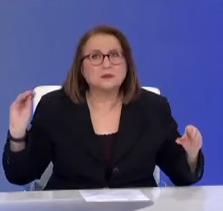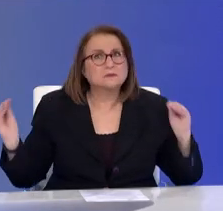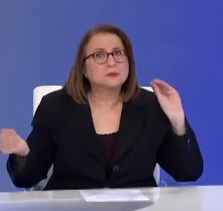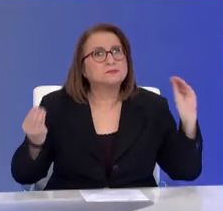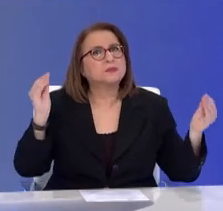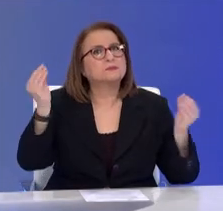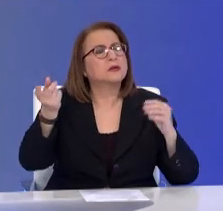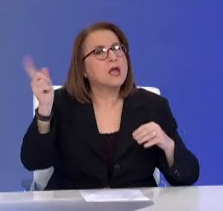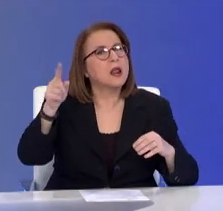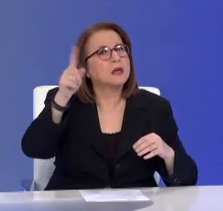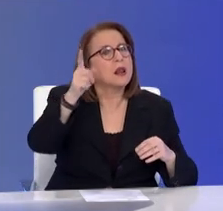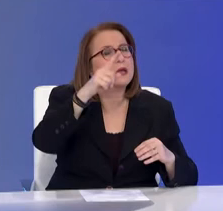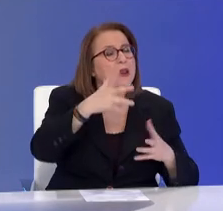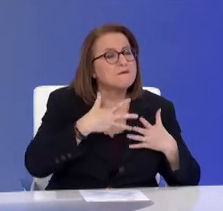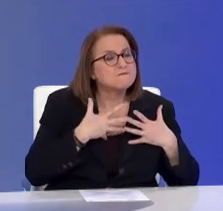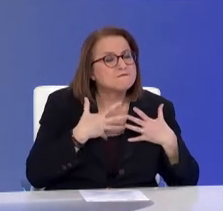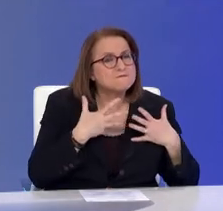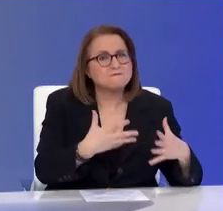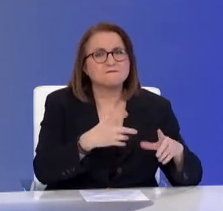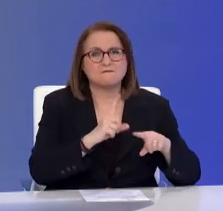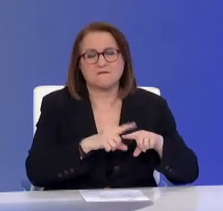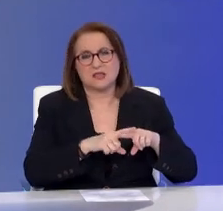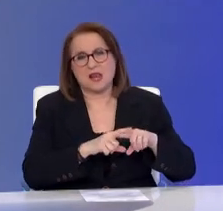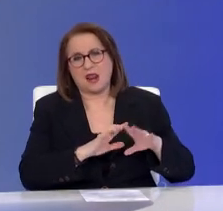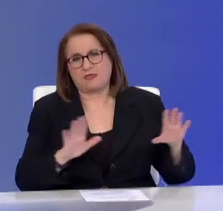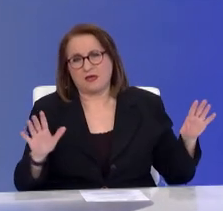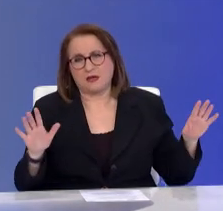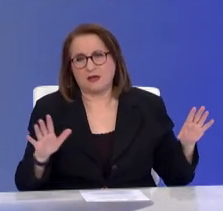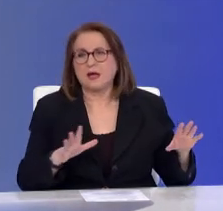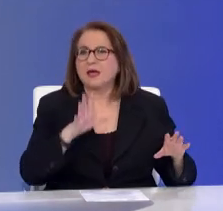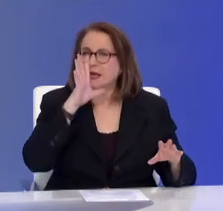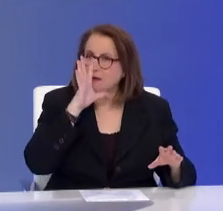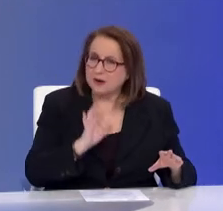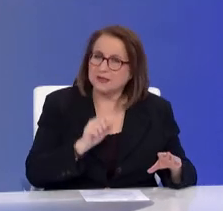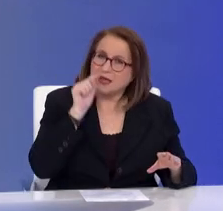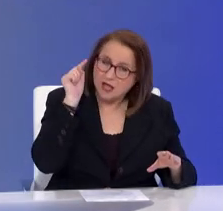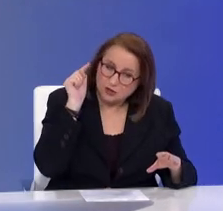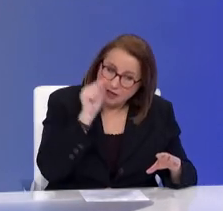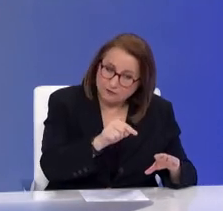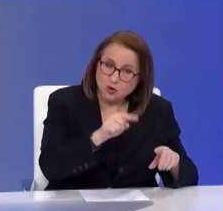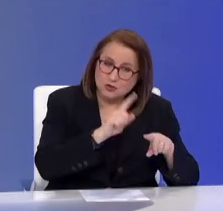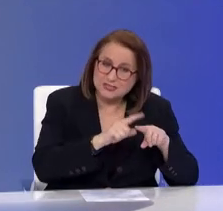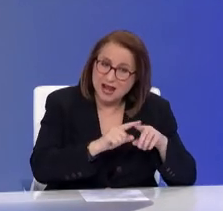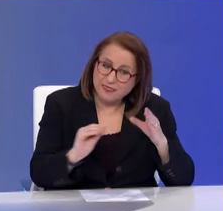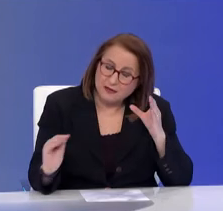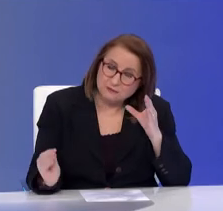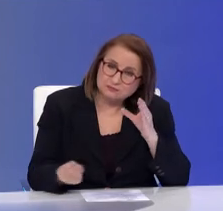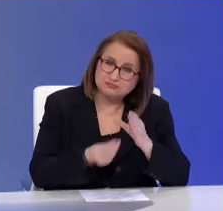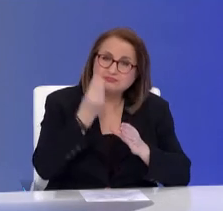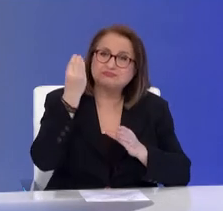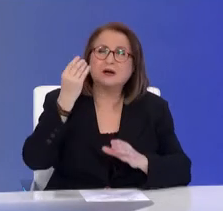Η Ελλάδα γέννησε ένα μοναδικό κίνημα στην Ελλάδα και στον κόσμο,